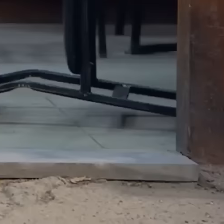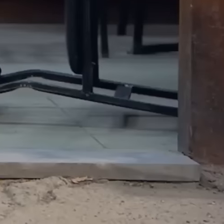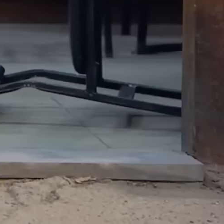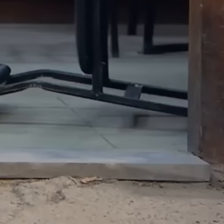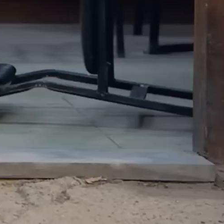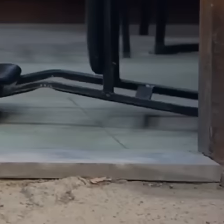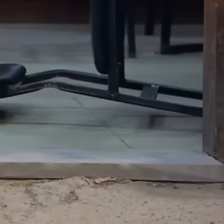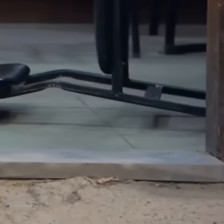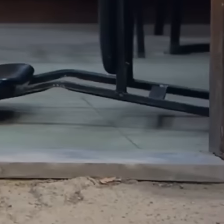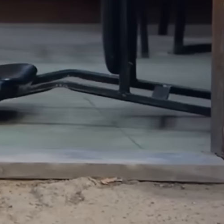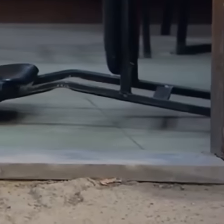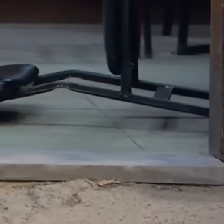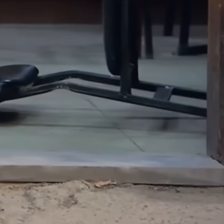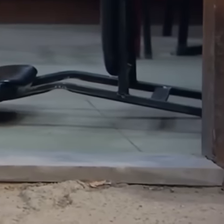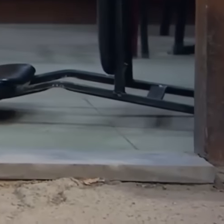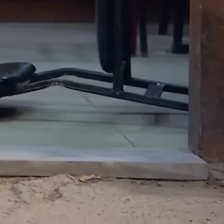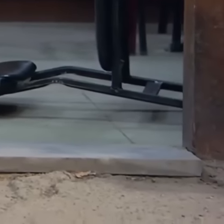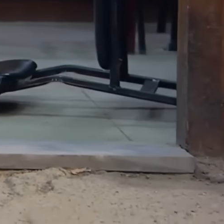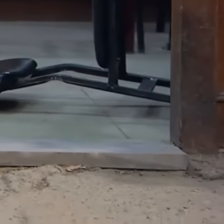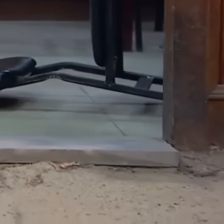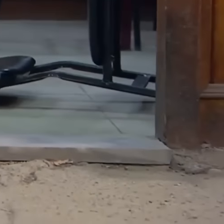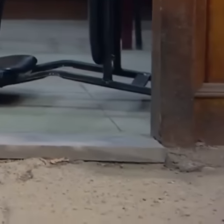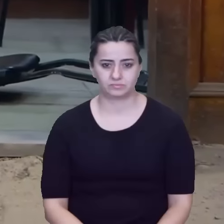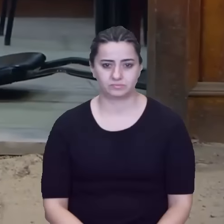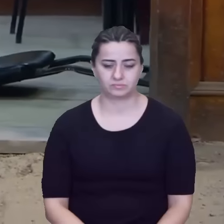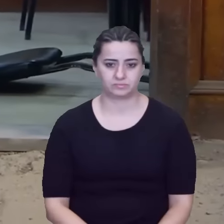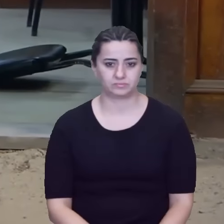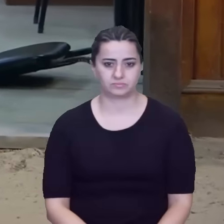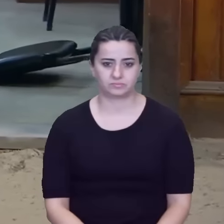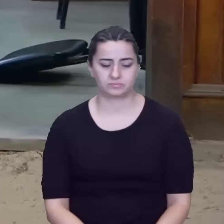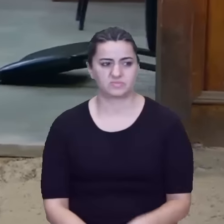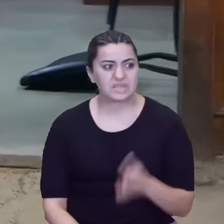bakıyor. Fehmi de anlam verememiş. Adam kapıya yaklaşıyor.